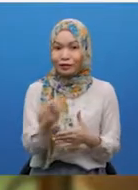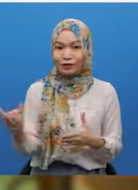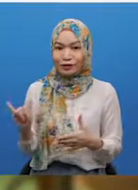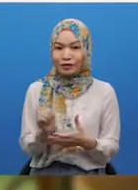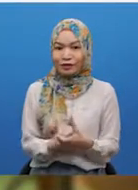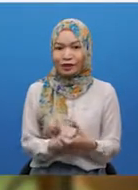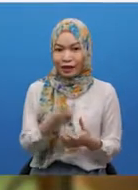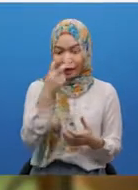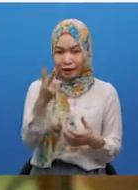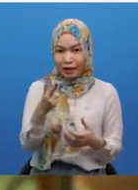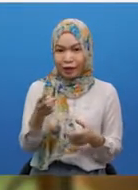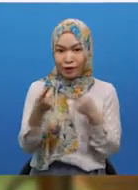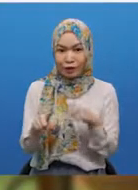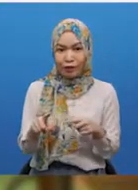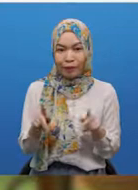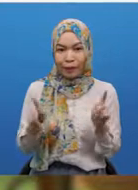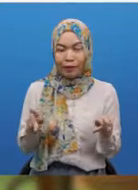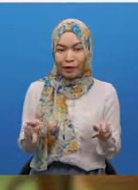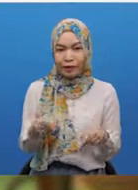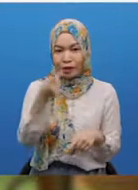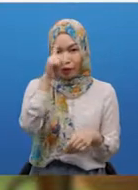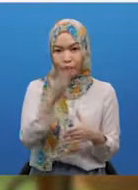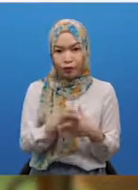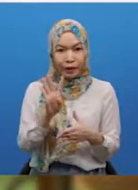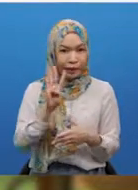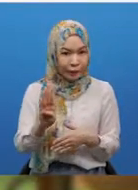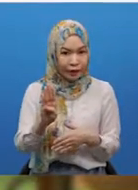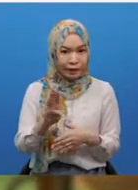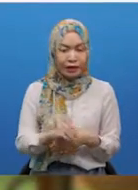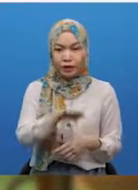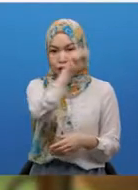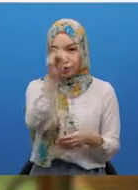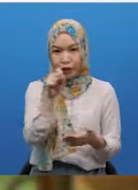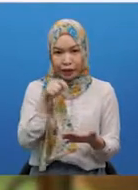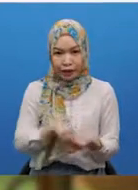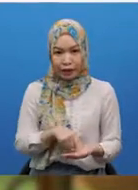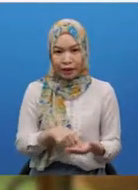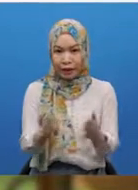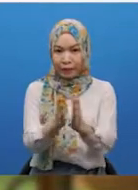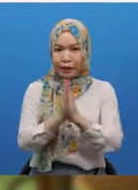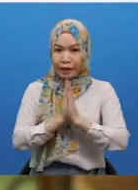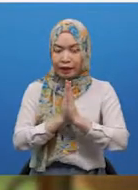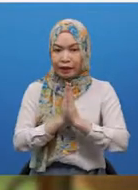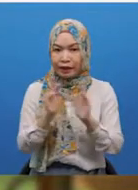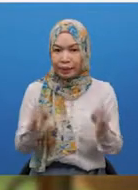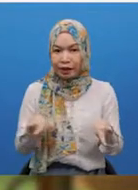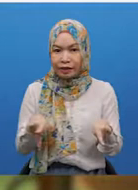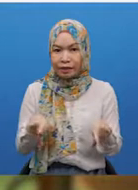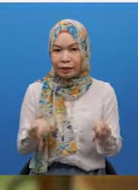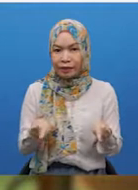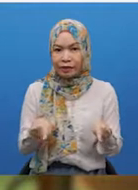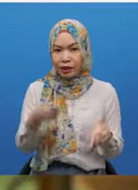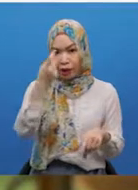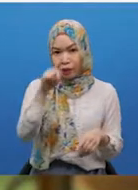Seterusnya, sila semak pula jawapan pelajar untuk bahagian B. Soalan ini meminta pelajar untuk